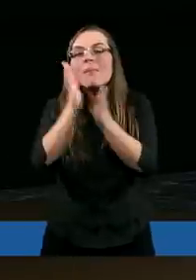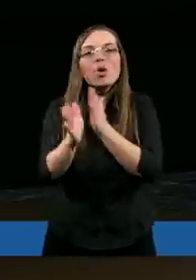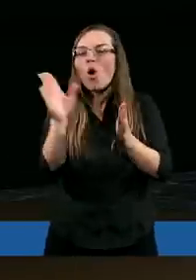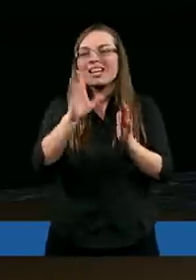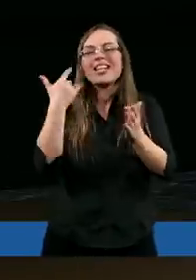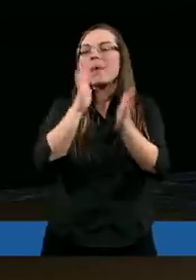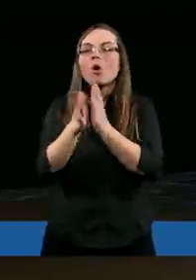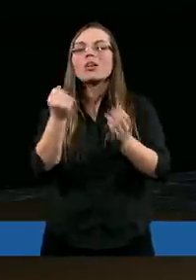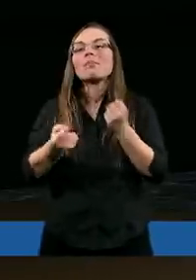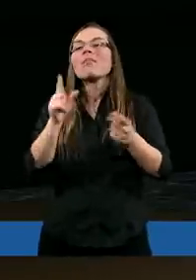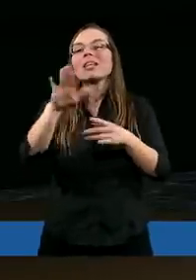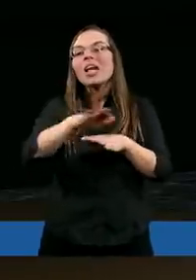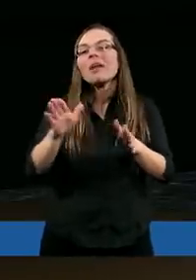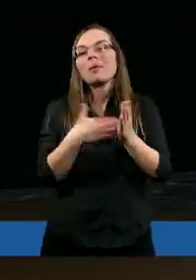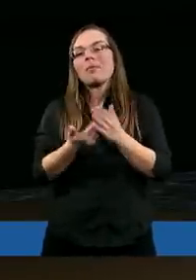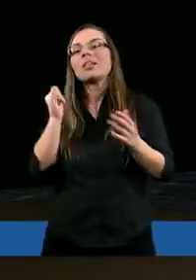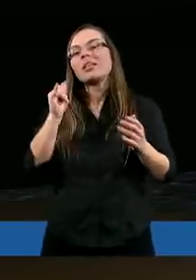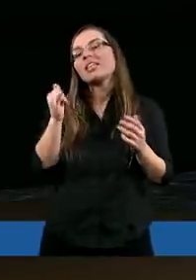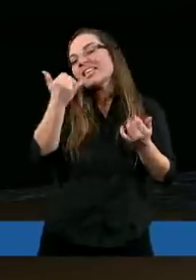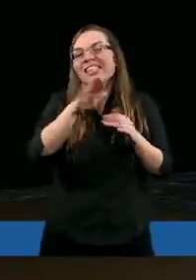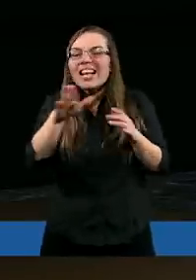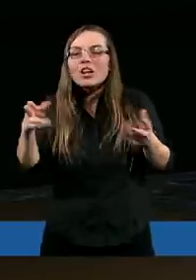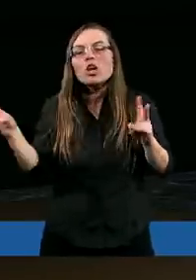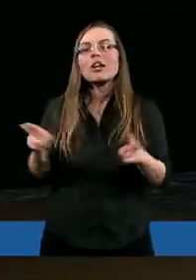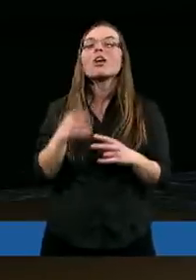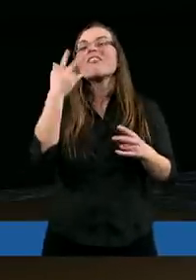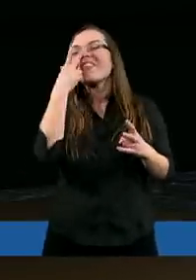pracy z dziećmi. I widać